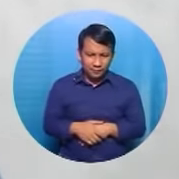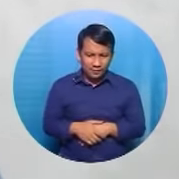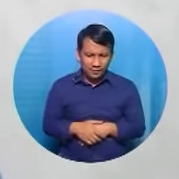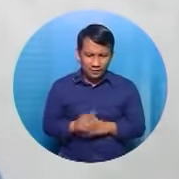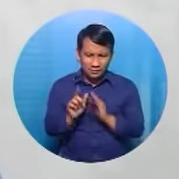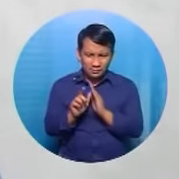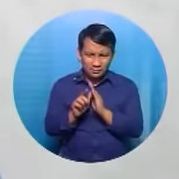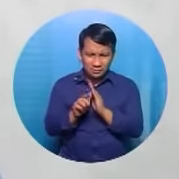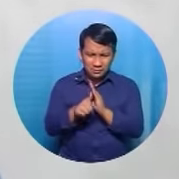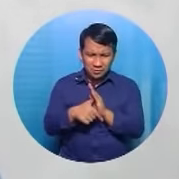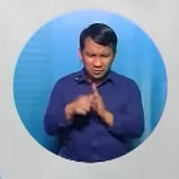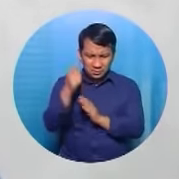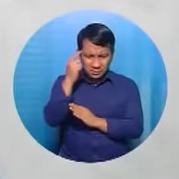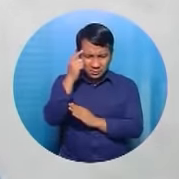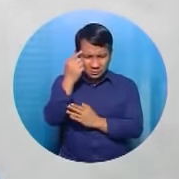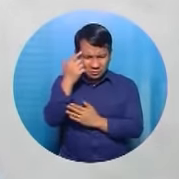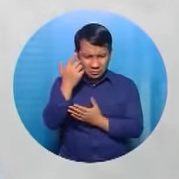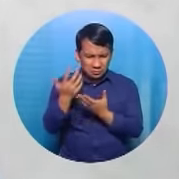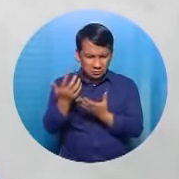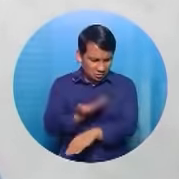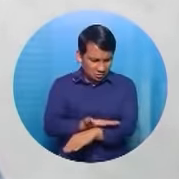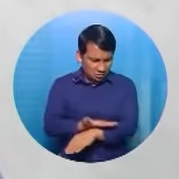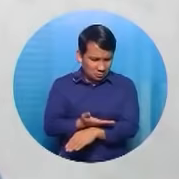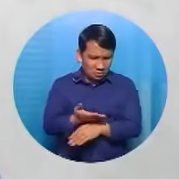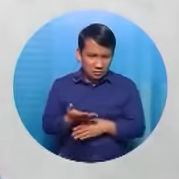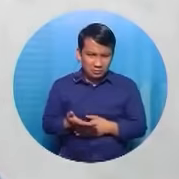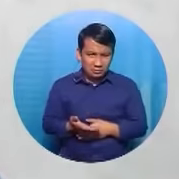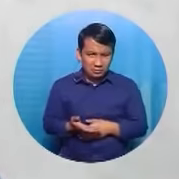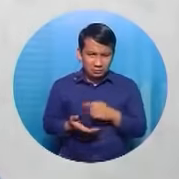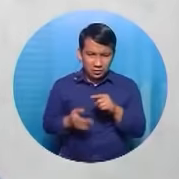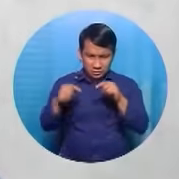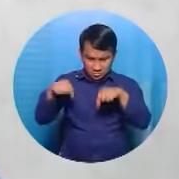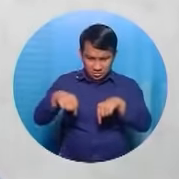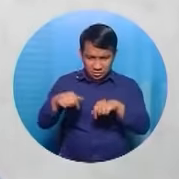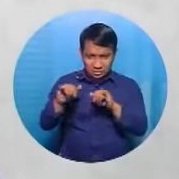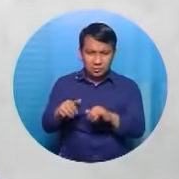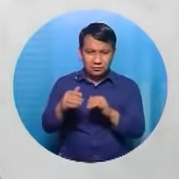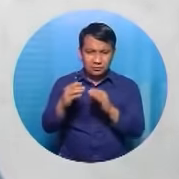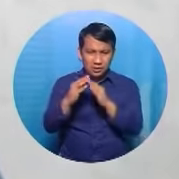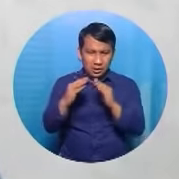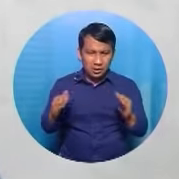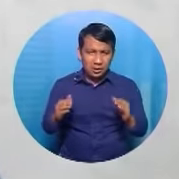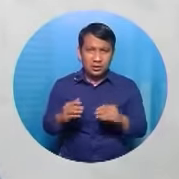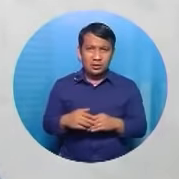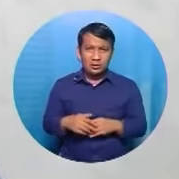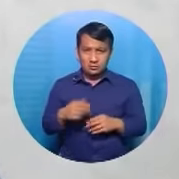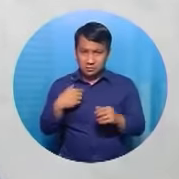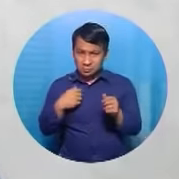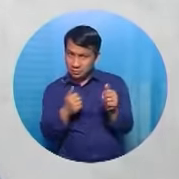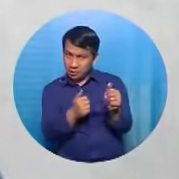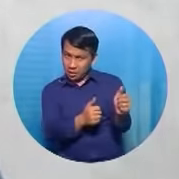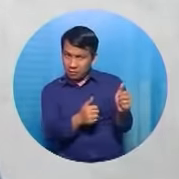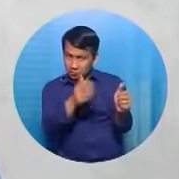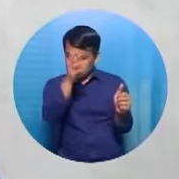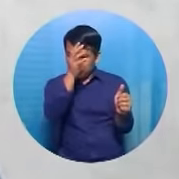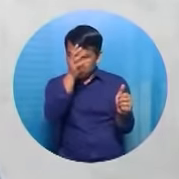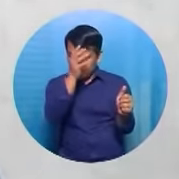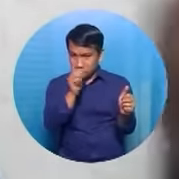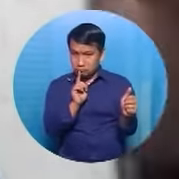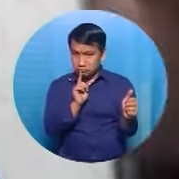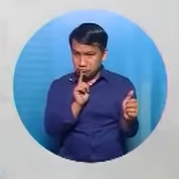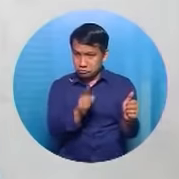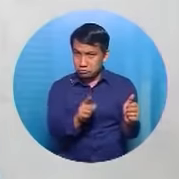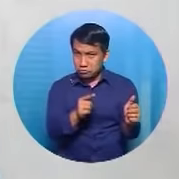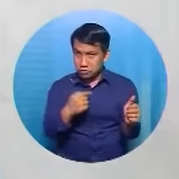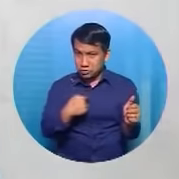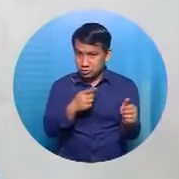po, napag-isipan ko po, sabi ko sa mga anak ko, mga anak, dito muna kayo sa bahay. Okay. Susundan ko yung papa niyo, kung talaga bang